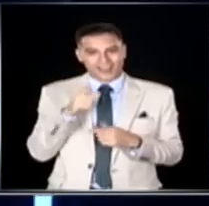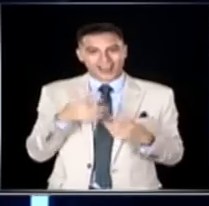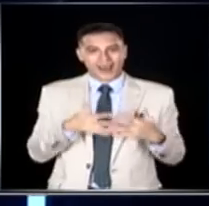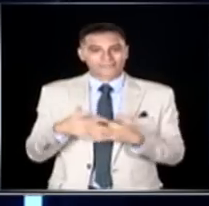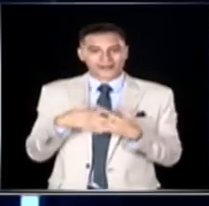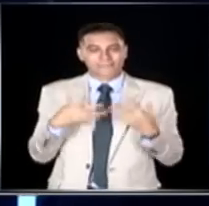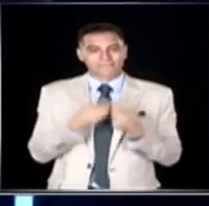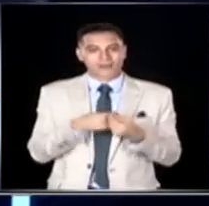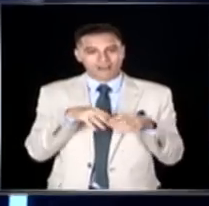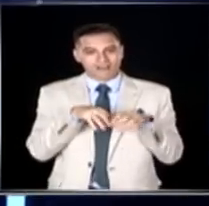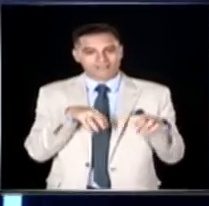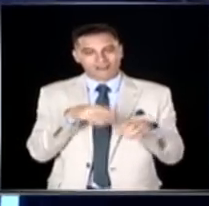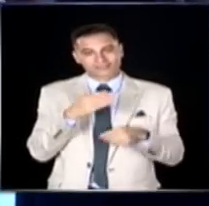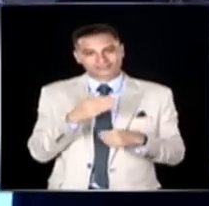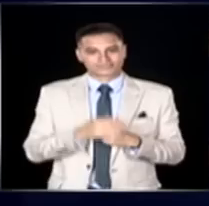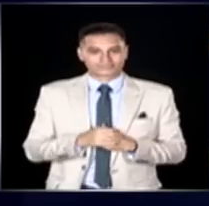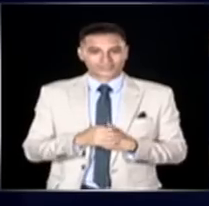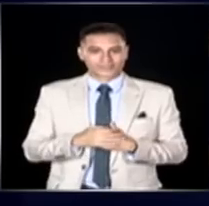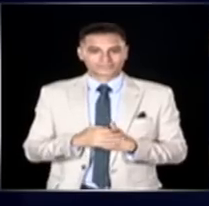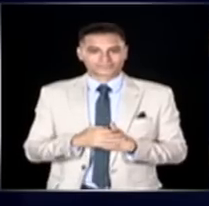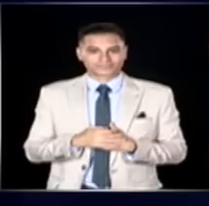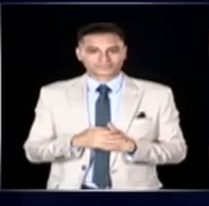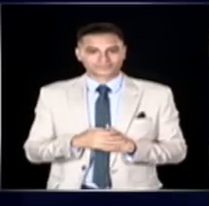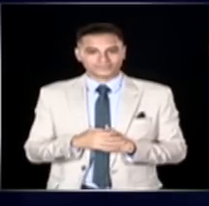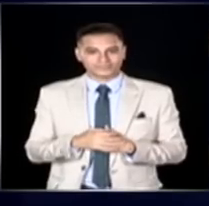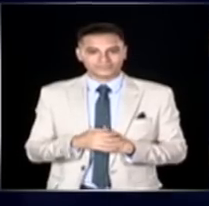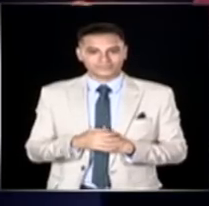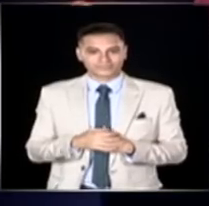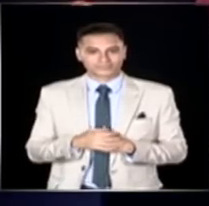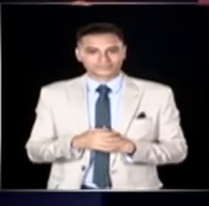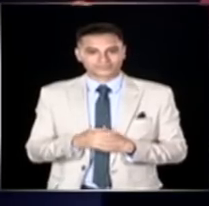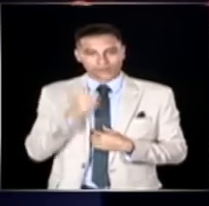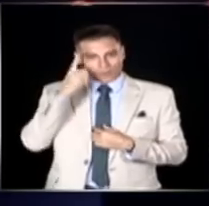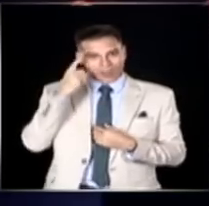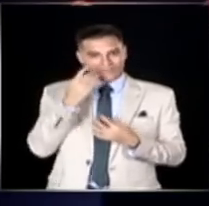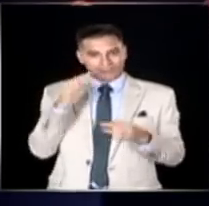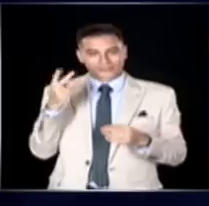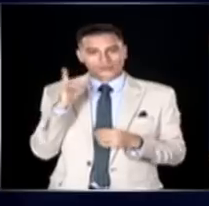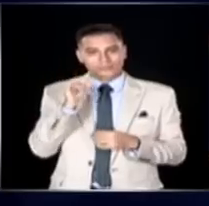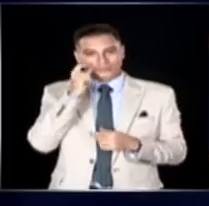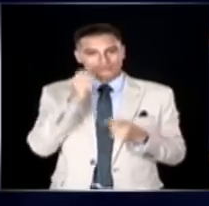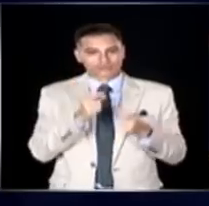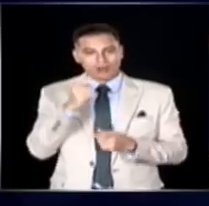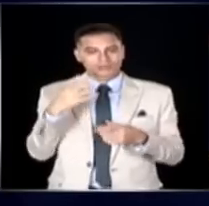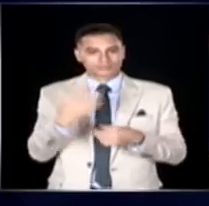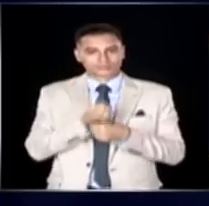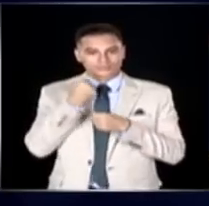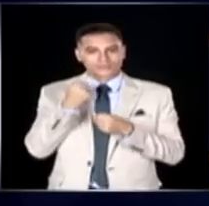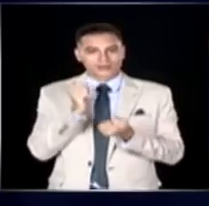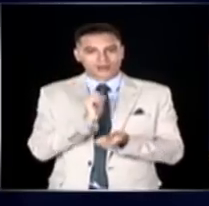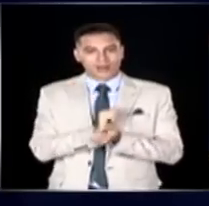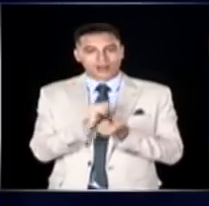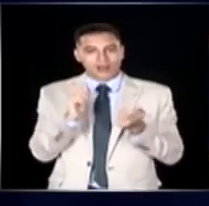لا، منشاوي عارف الحكاية، هو مش عارف الإجابة، هو عارف الموضوع. كانوا 52 رهينة وفشلوا